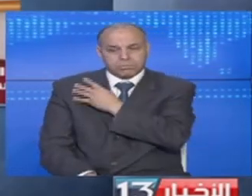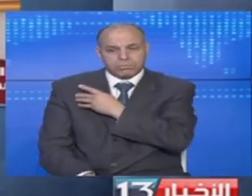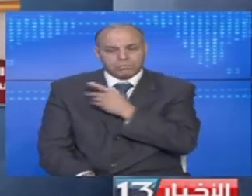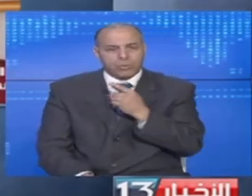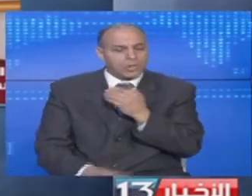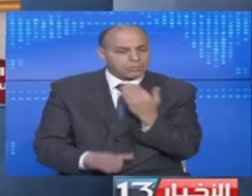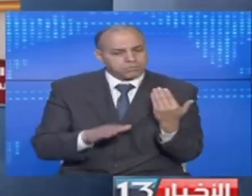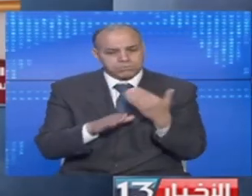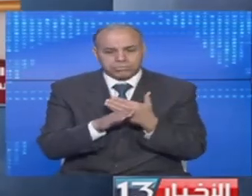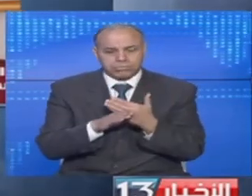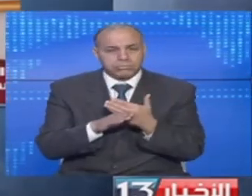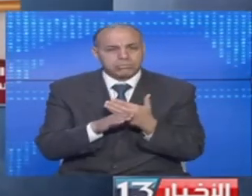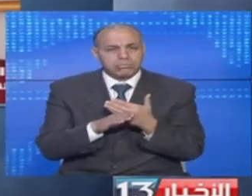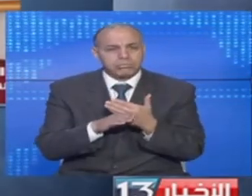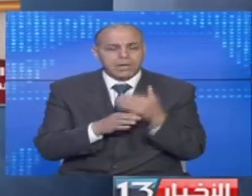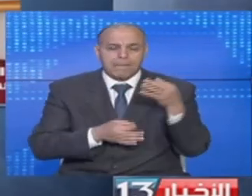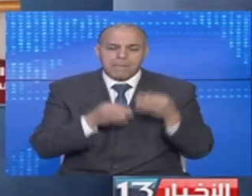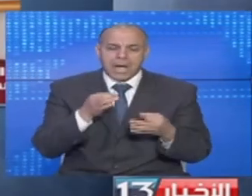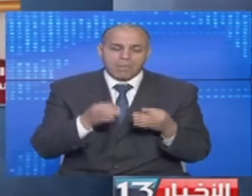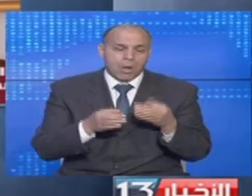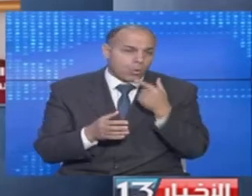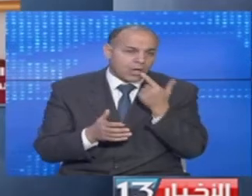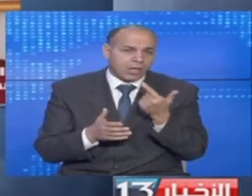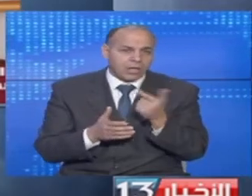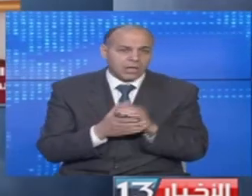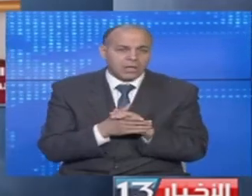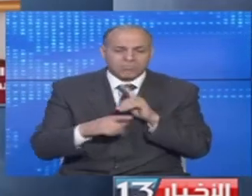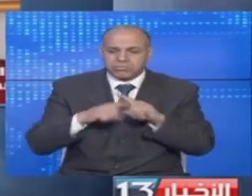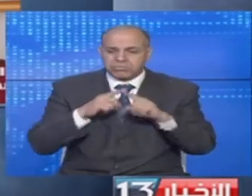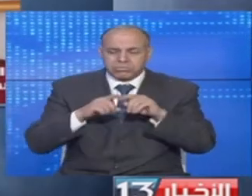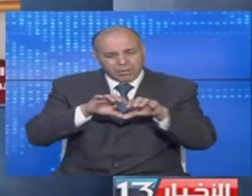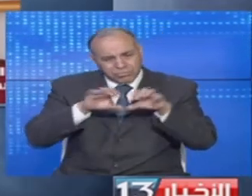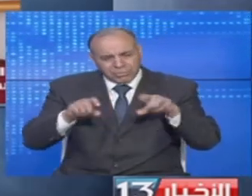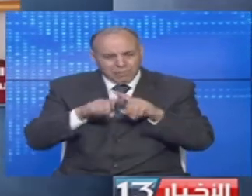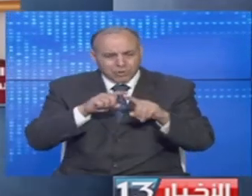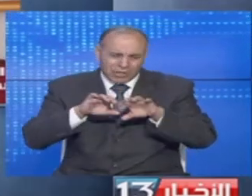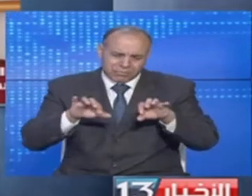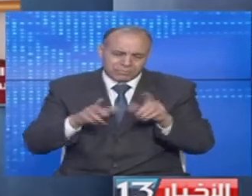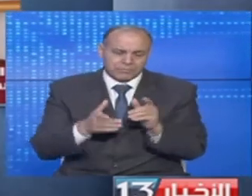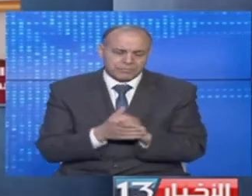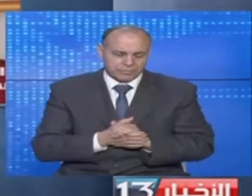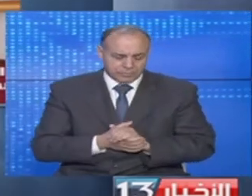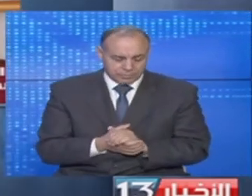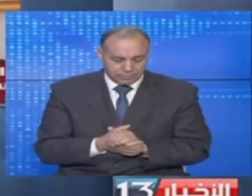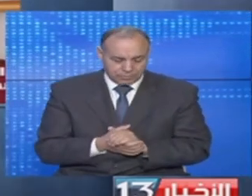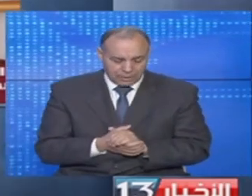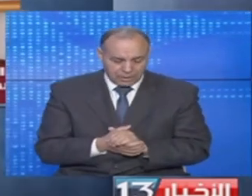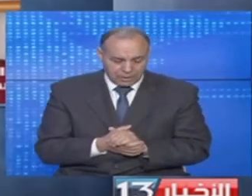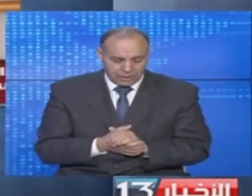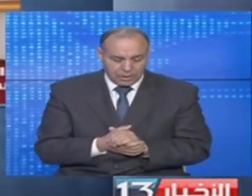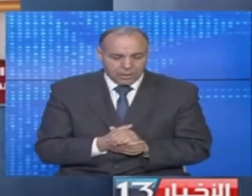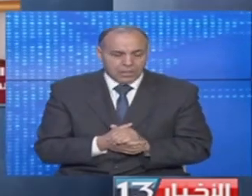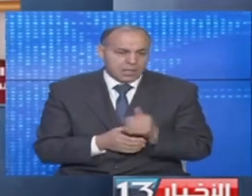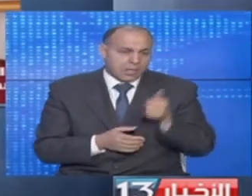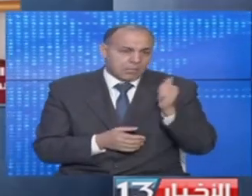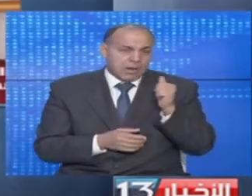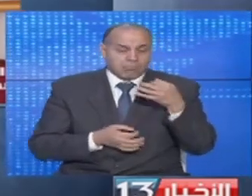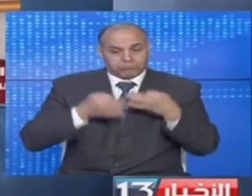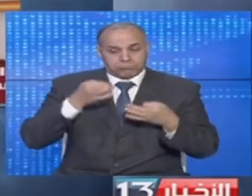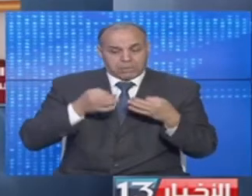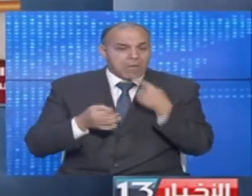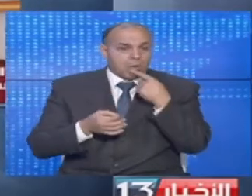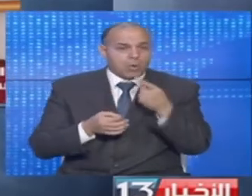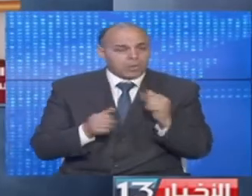عن تدخل النيابه العموميه ربما لفك هذه الاشتباكات؟ بالنسبه للبارح النيابه العموميه